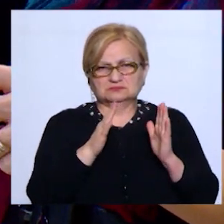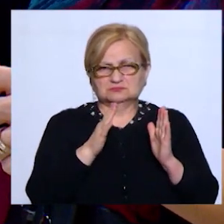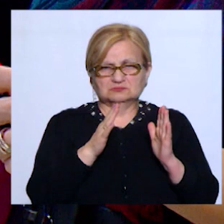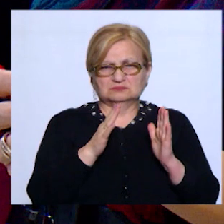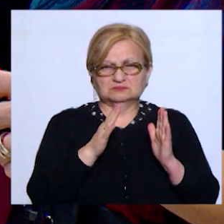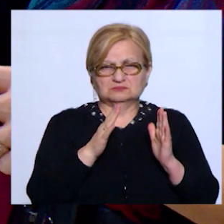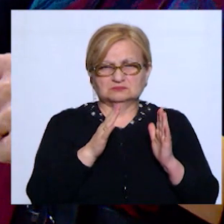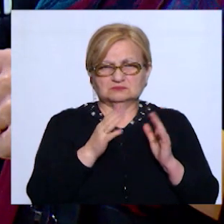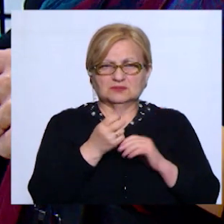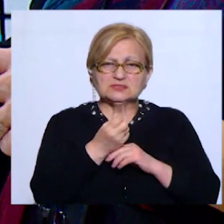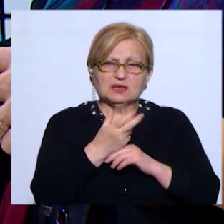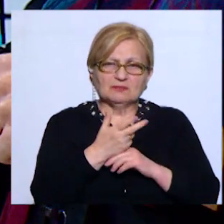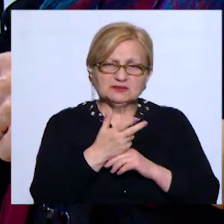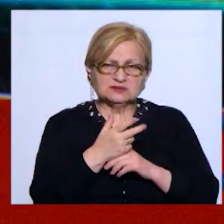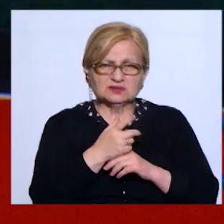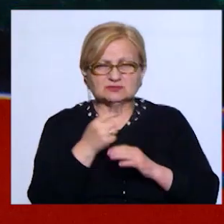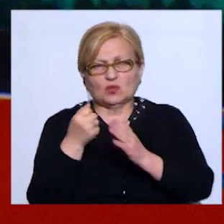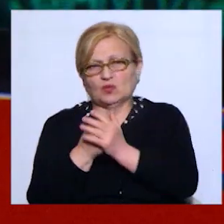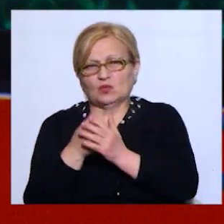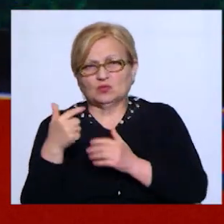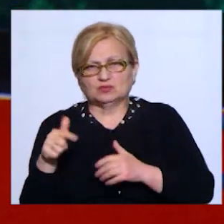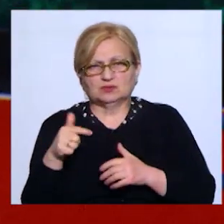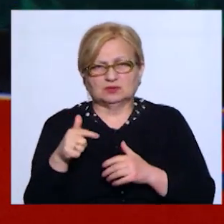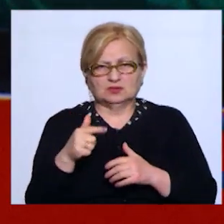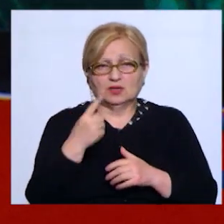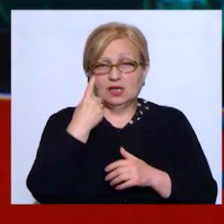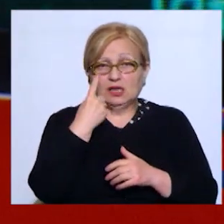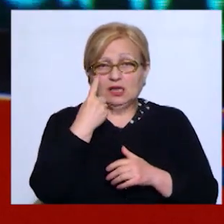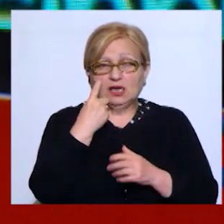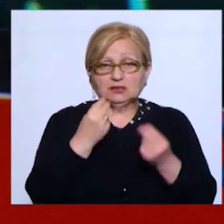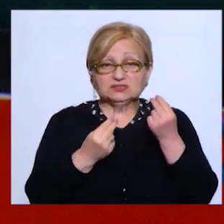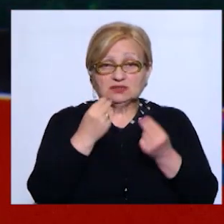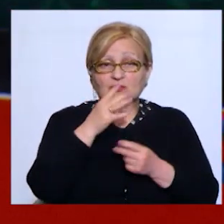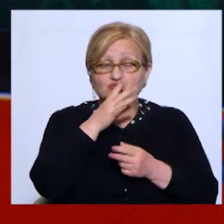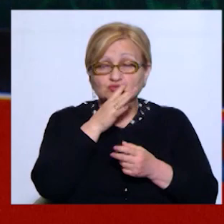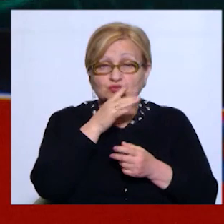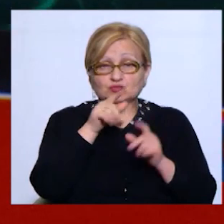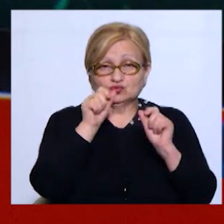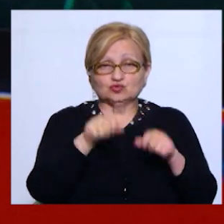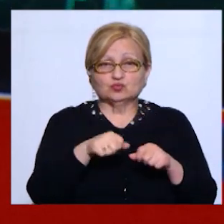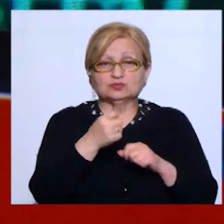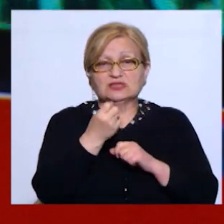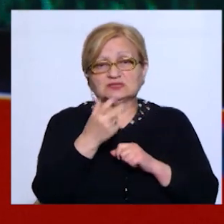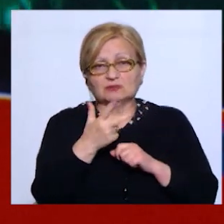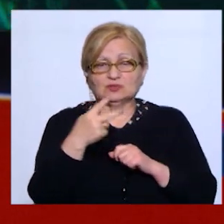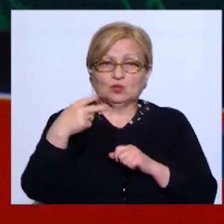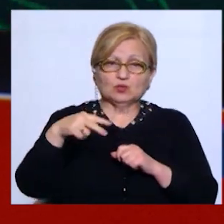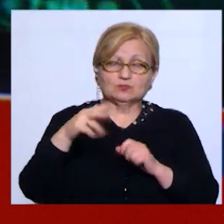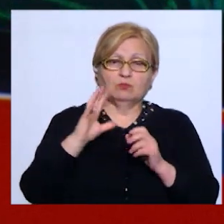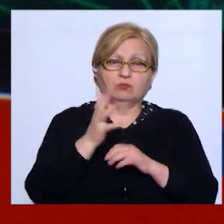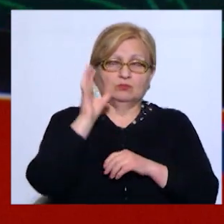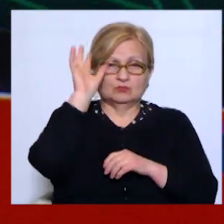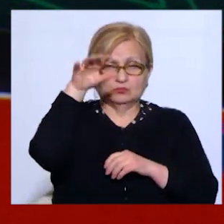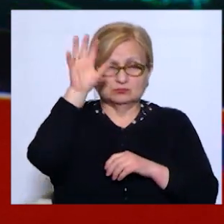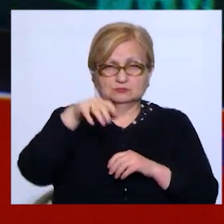სიტყვაზე 13-დან 20-მდე. ანუ ერთ თამაშში უფრო ძირითადად 13-დან 20-მდე ბურთს აკეთებს,